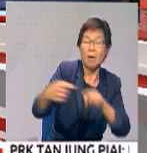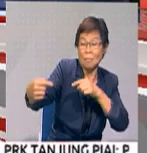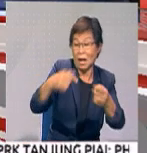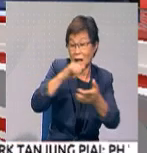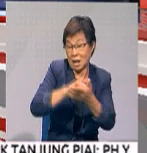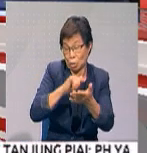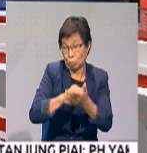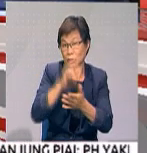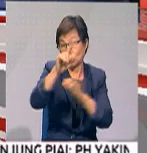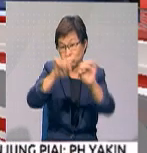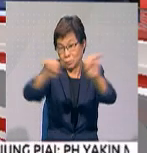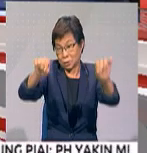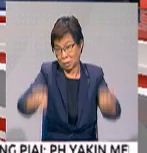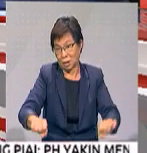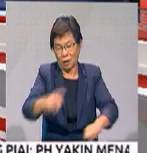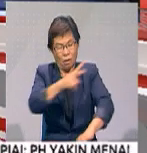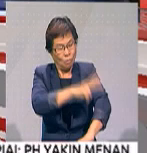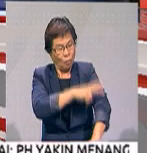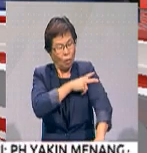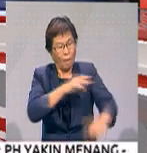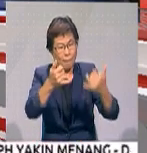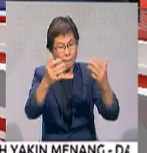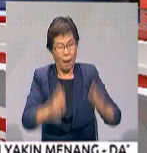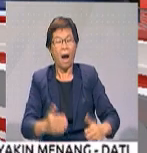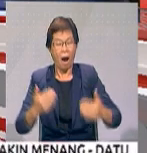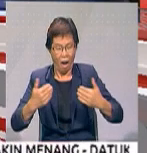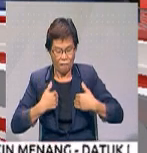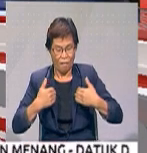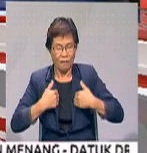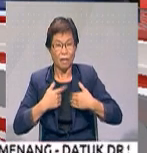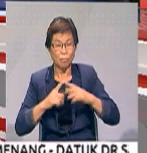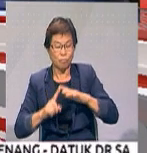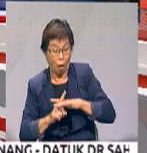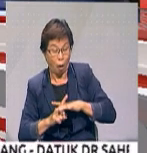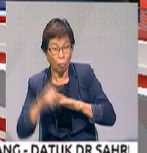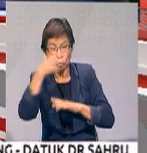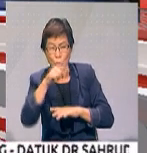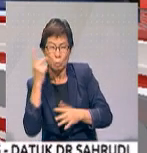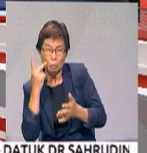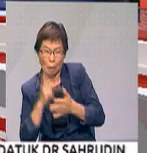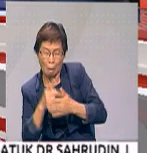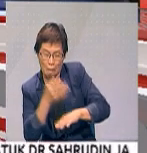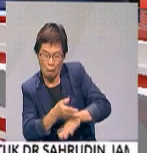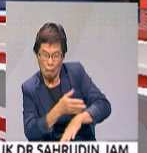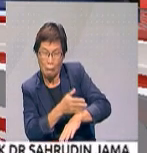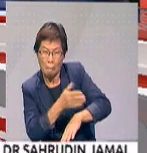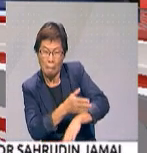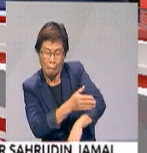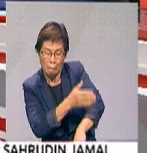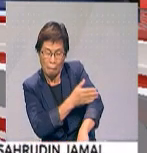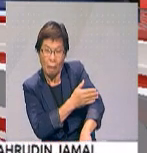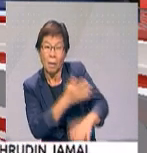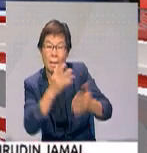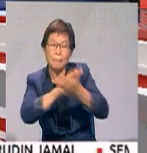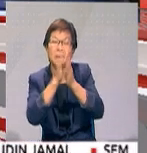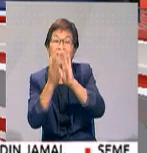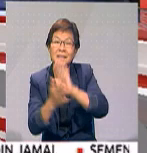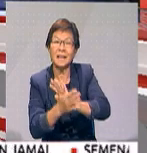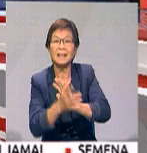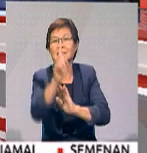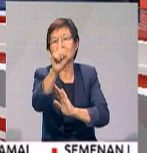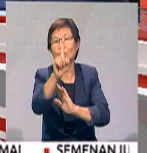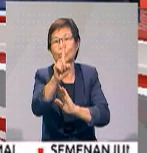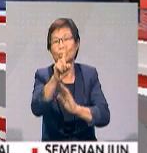juga satu sistem ranking pemain akan diwujudkan bagi mengenal pasti prestasi semasa supaya boleh dijadikan sebagai salah